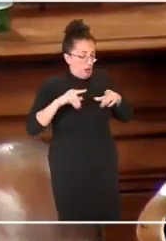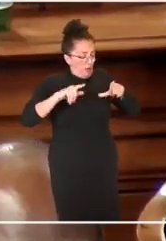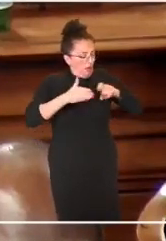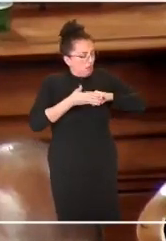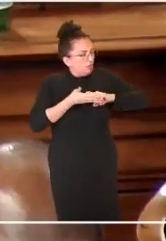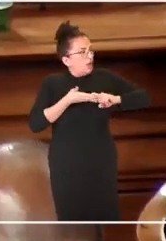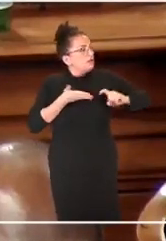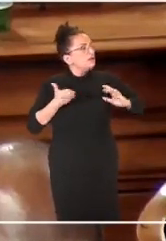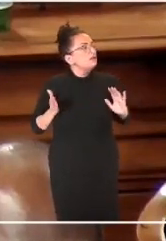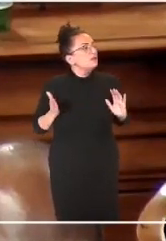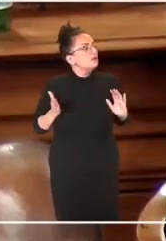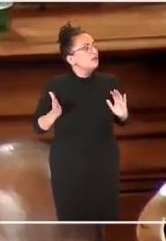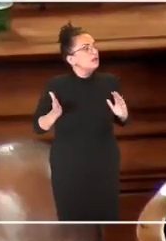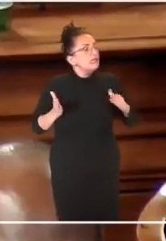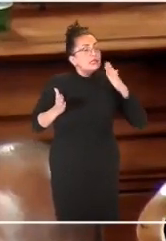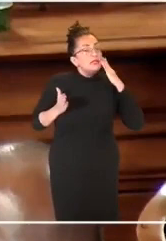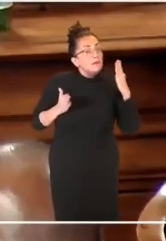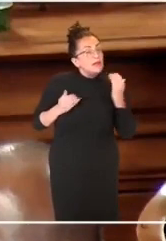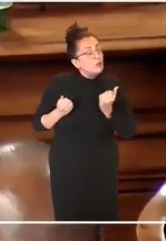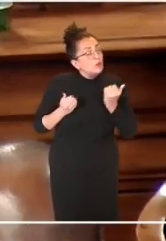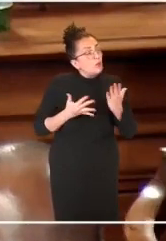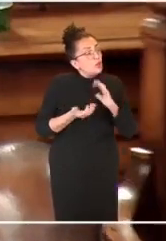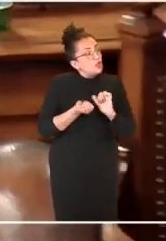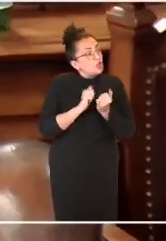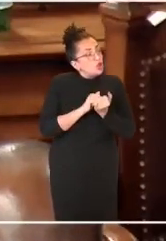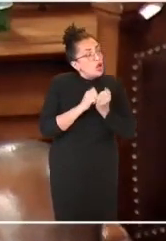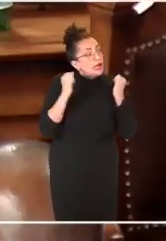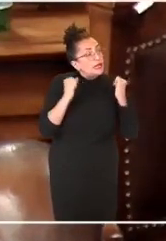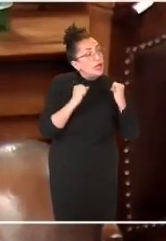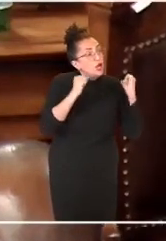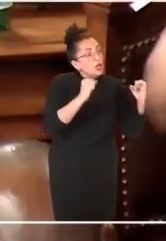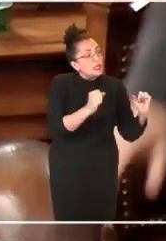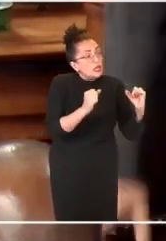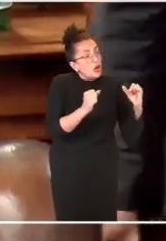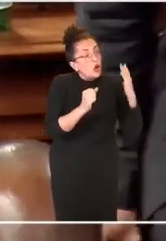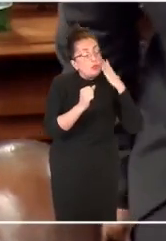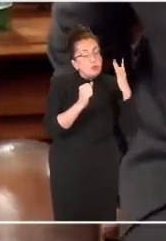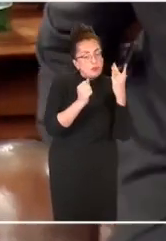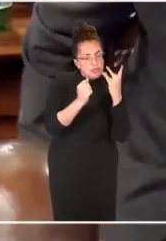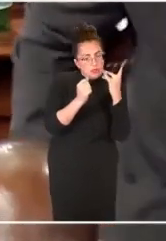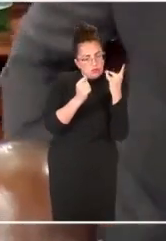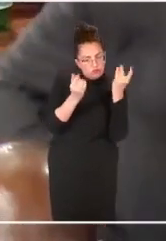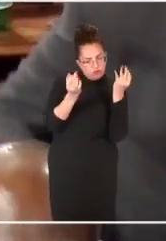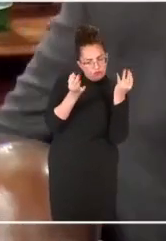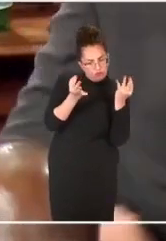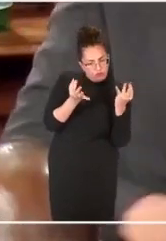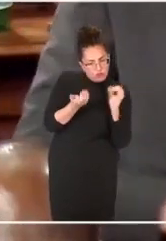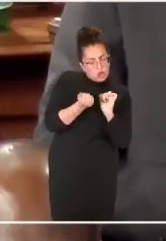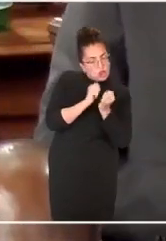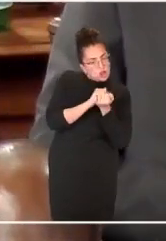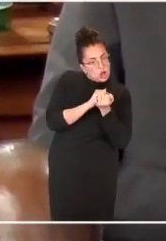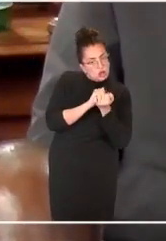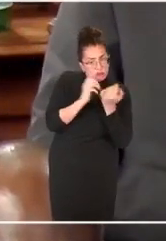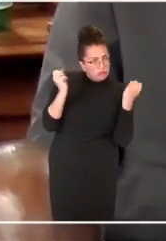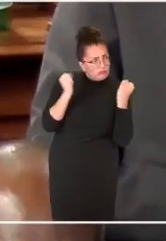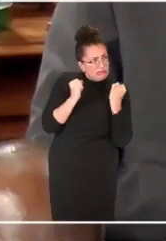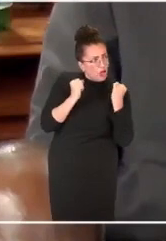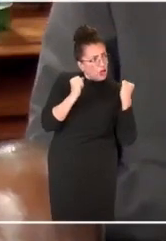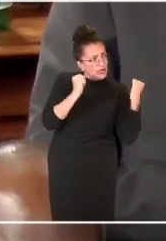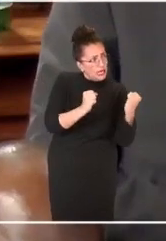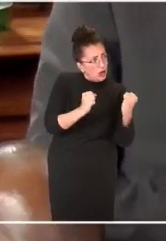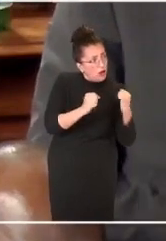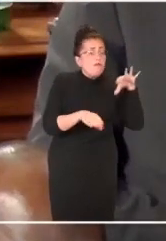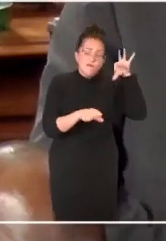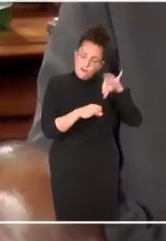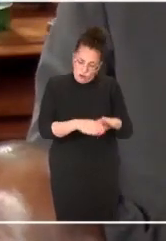ces 2 amendements sont adoptés, même sous une forme un peu réécrite avec la majorité, ce qui arrive, ce qui est coutume dans beaucoup d'assemblées, eh bien nous sommes prêts à voter cette délibération, pas